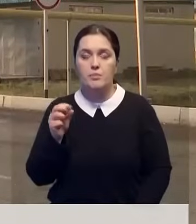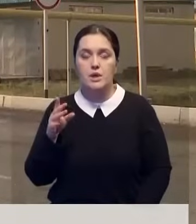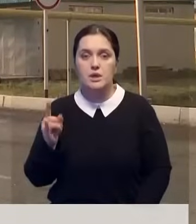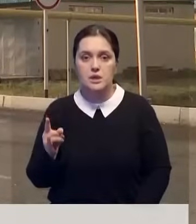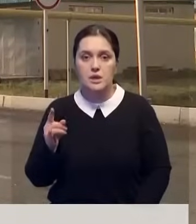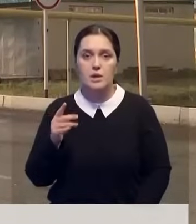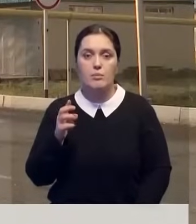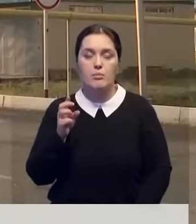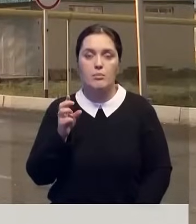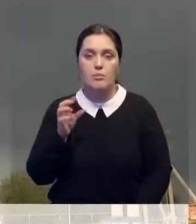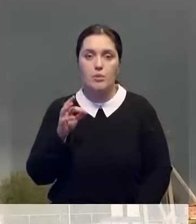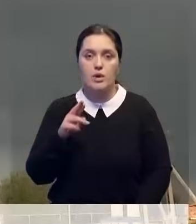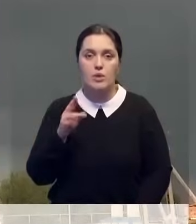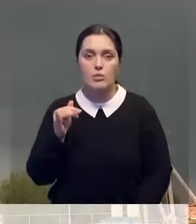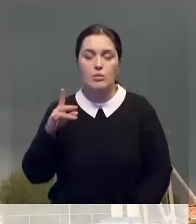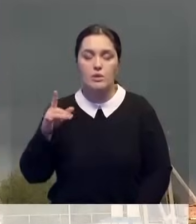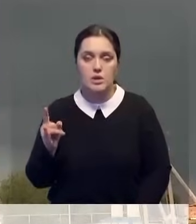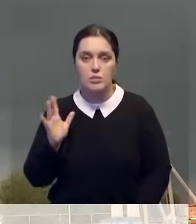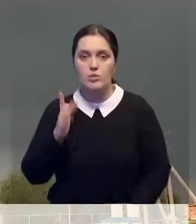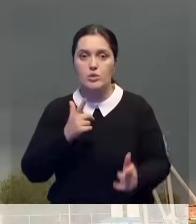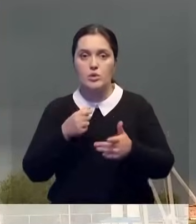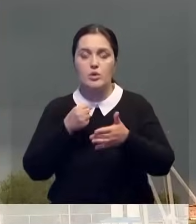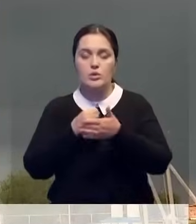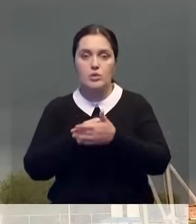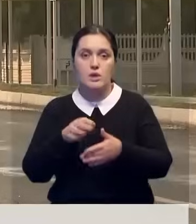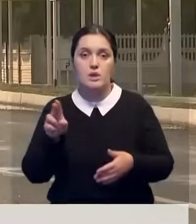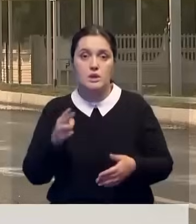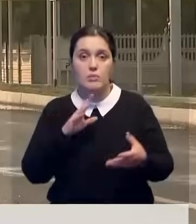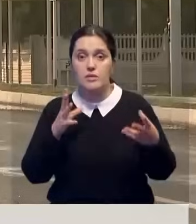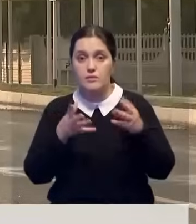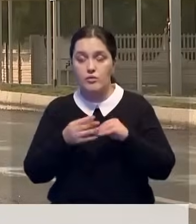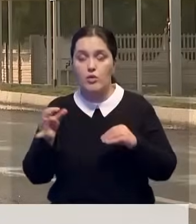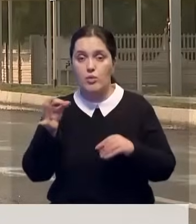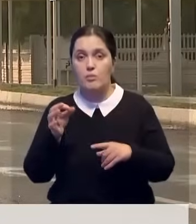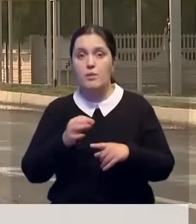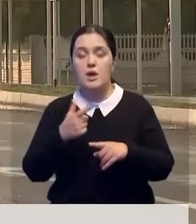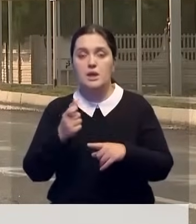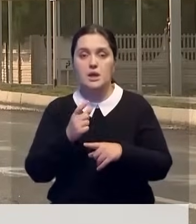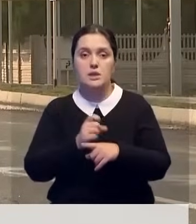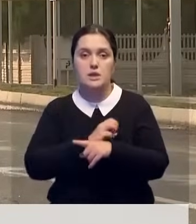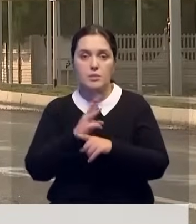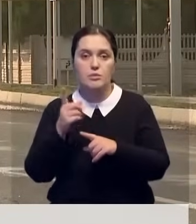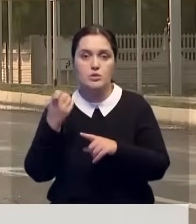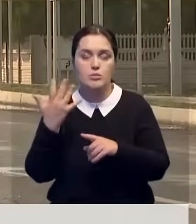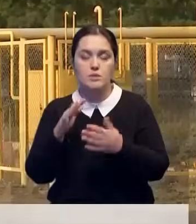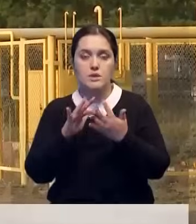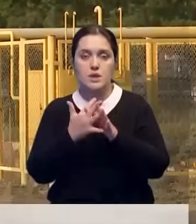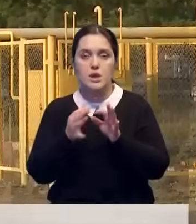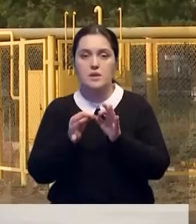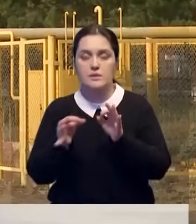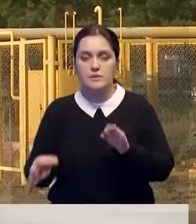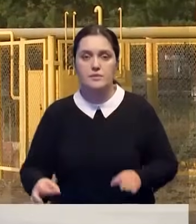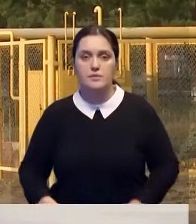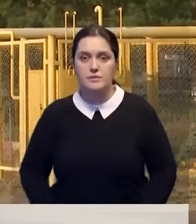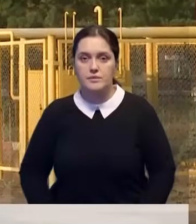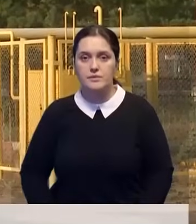и Бояулы. Энергетики обещают подать газ до конца года. Всего в области уже газифицированы 150 населенных пунктов. Анна